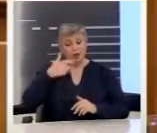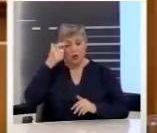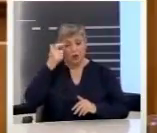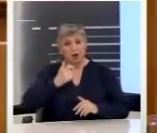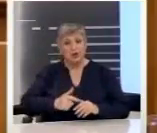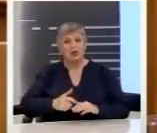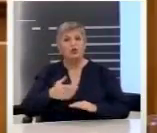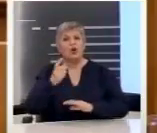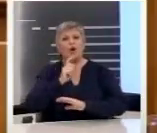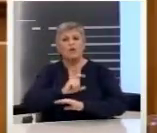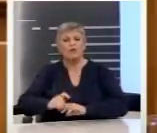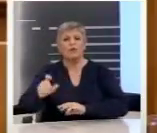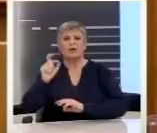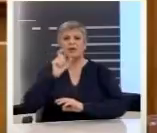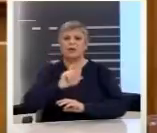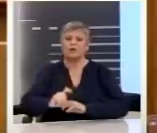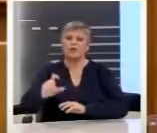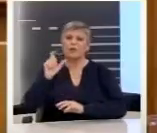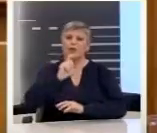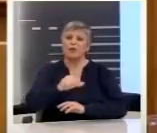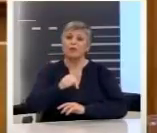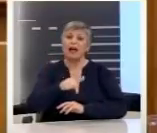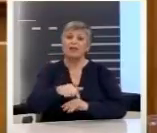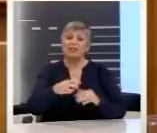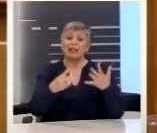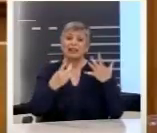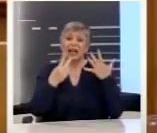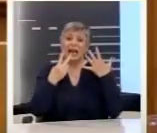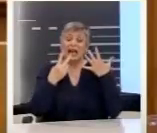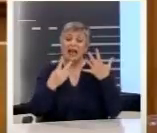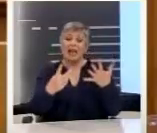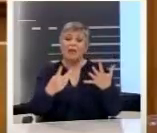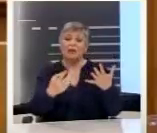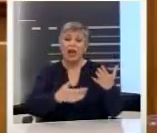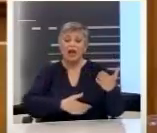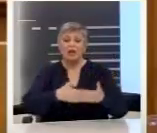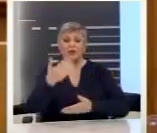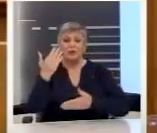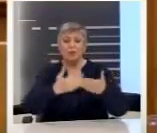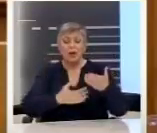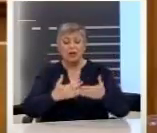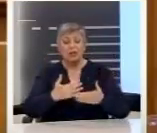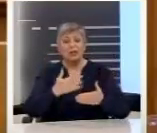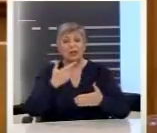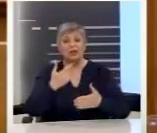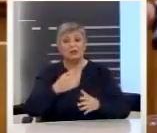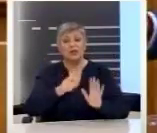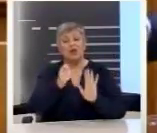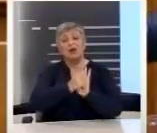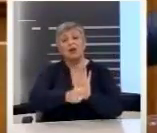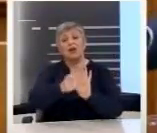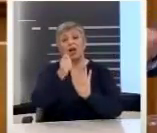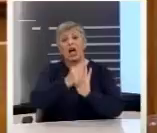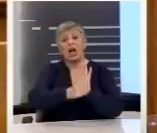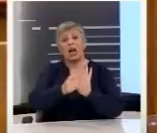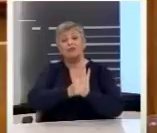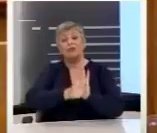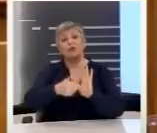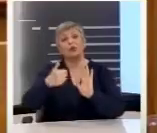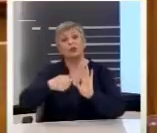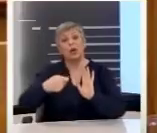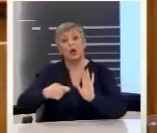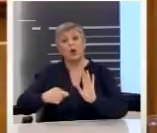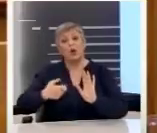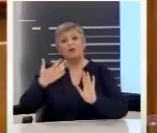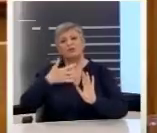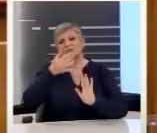κάθε εβδομάδα και σε 7 αυτές τις εφημερίδες. Για το έγκλημα του να οδηγήσω στη δικαιοσύνη ένα μάρτυρα που ήθελα να καταθέσει για μια